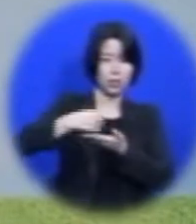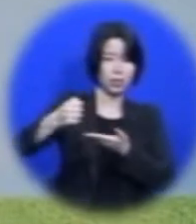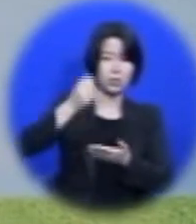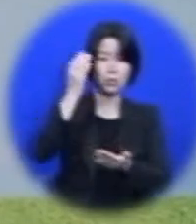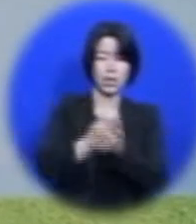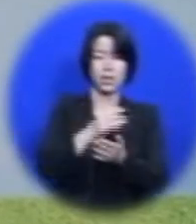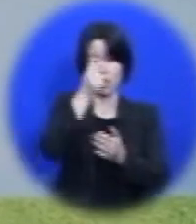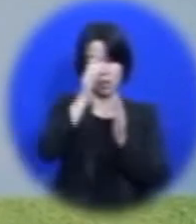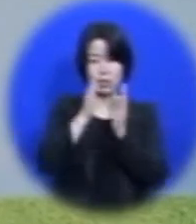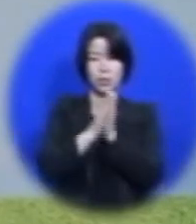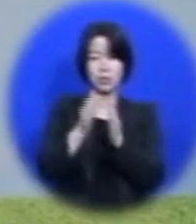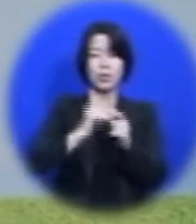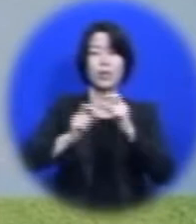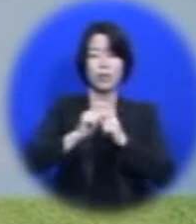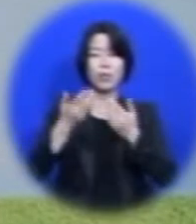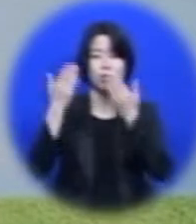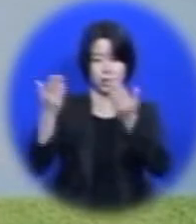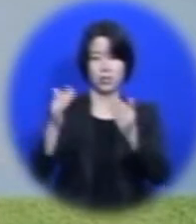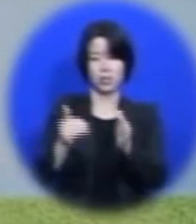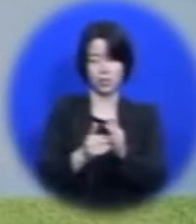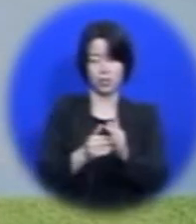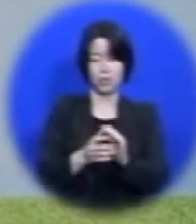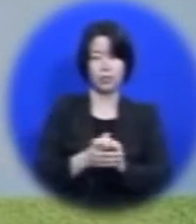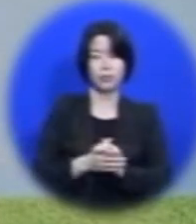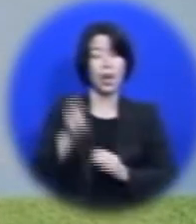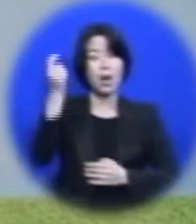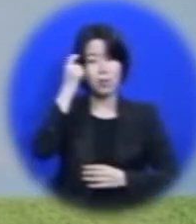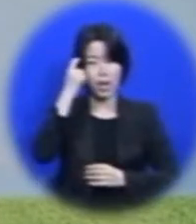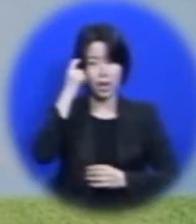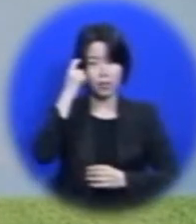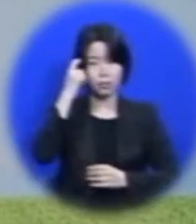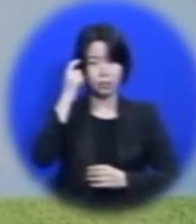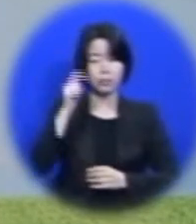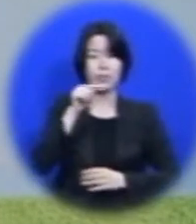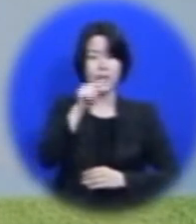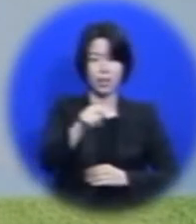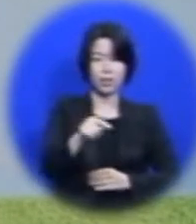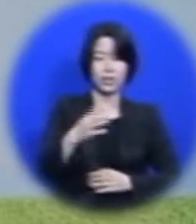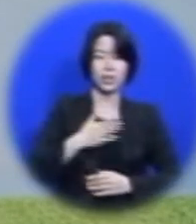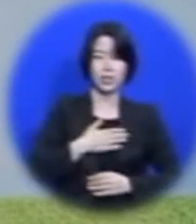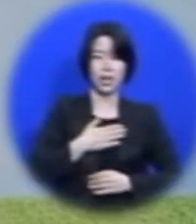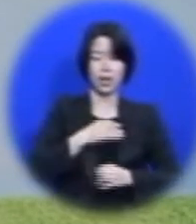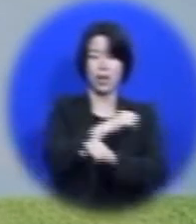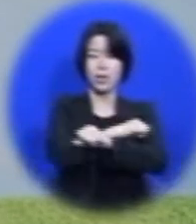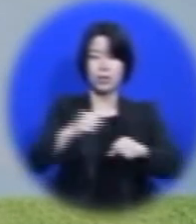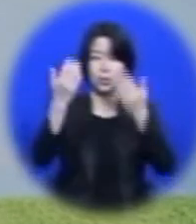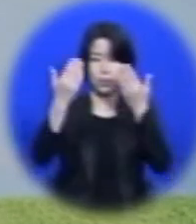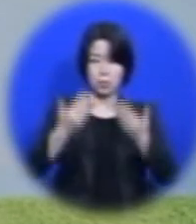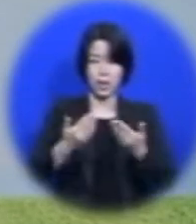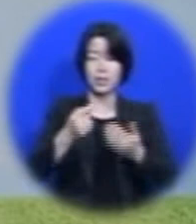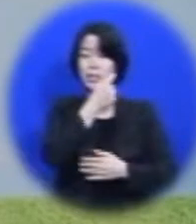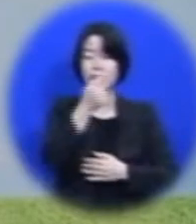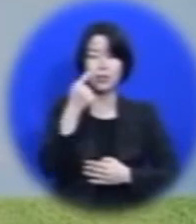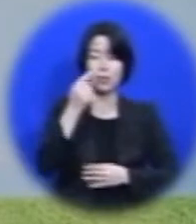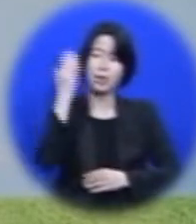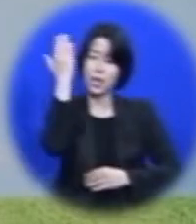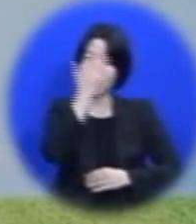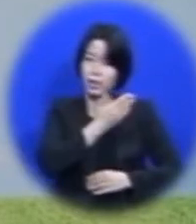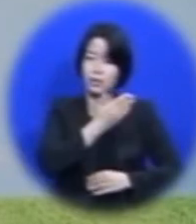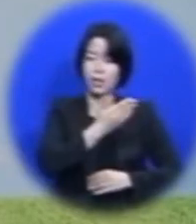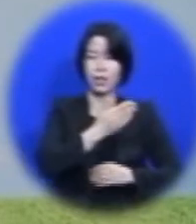말아달라는 기도를 하나님께 드리는 것입니다. 왜? 그것이 내가 용서받은 증거고